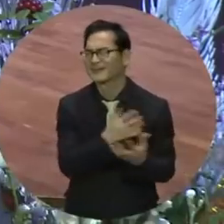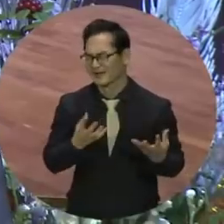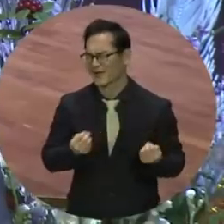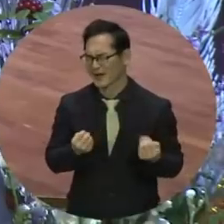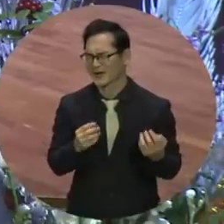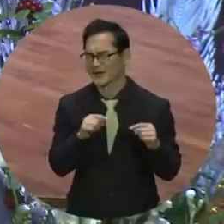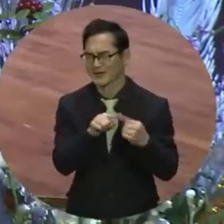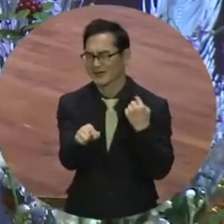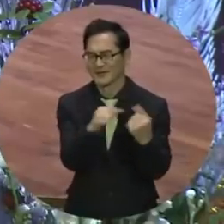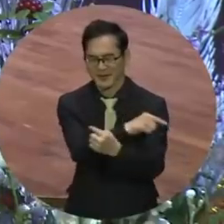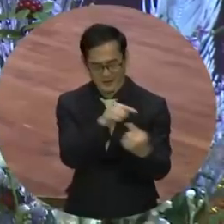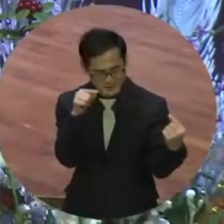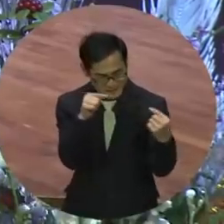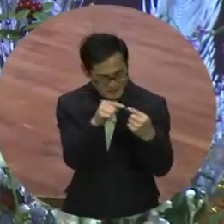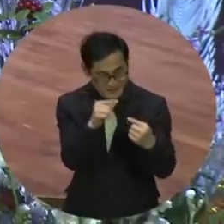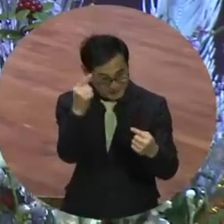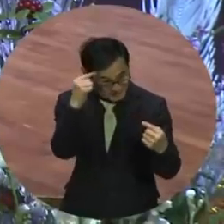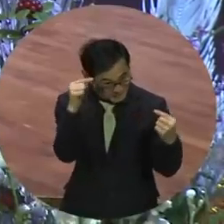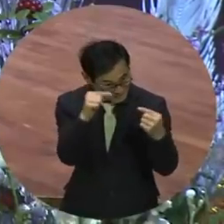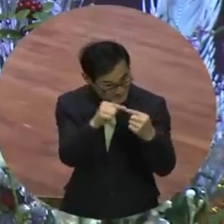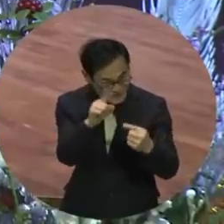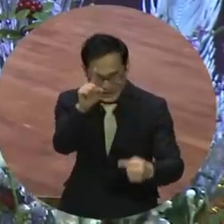맞는 게 하나도 없습니다.